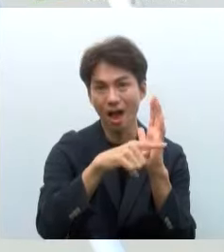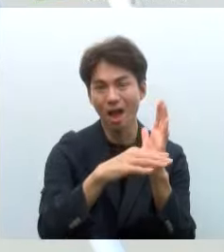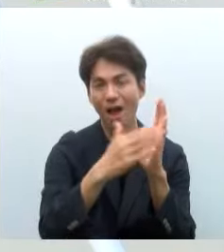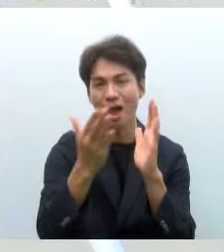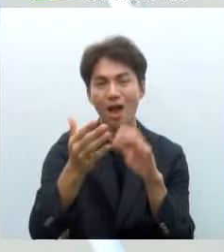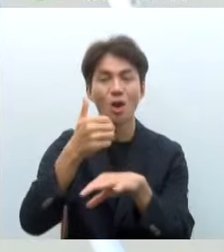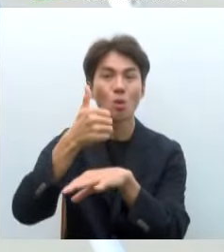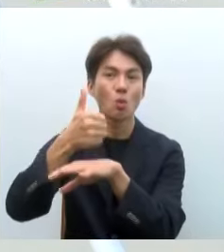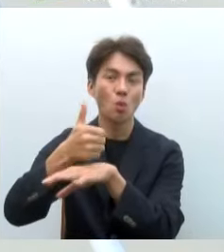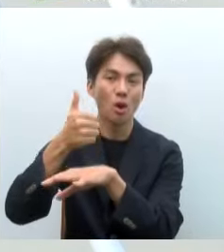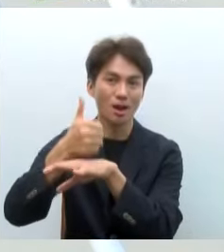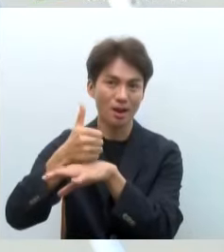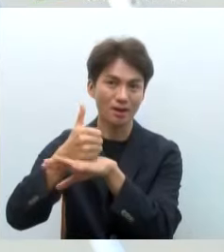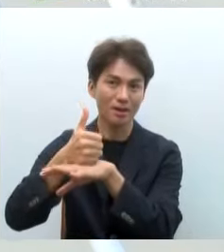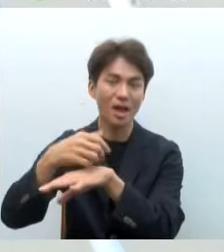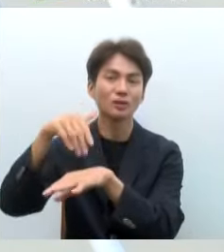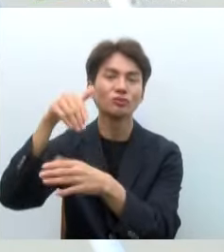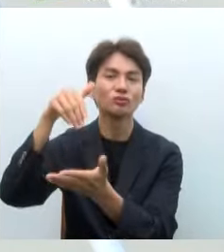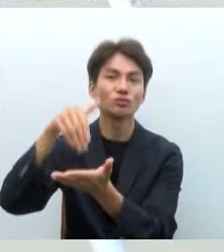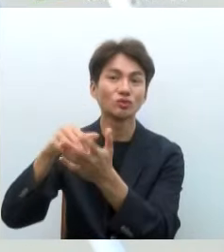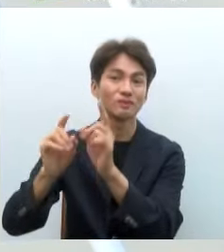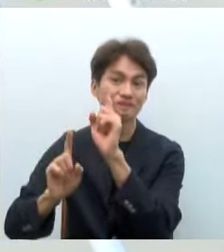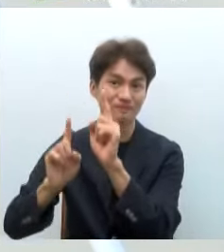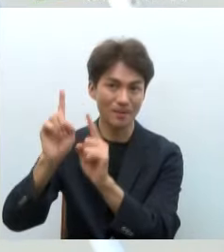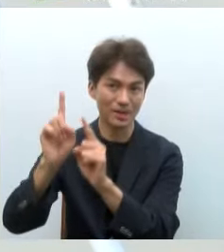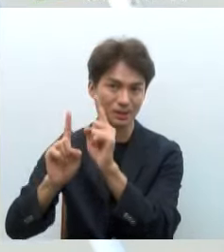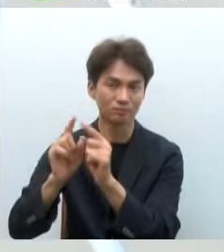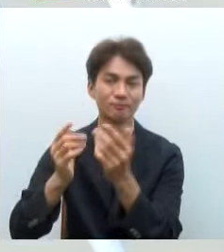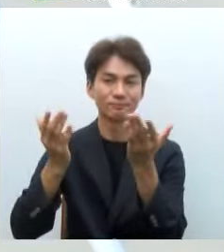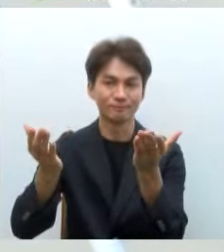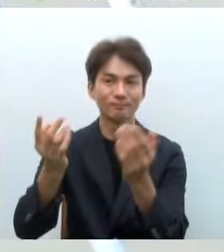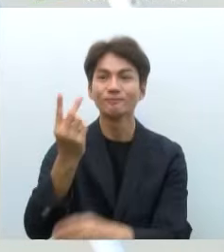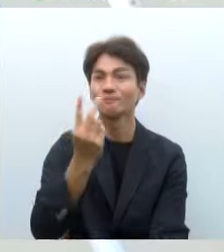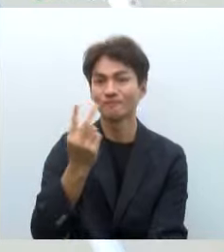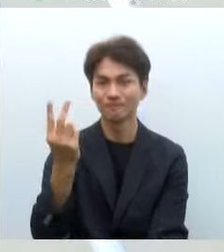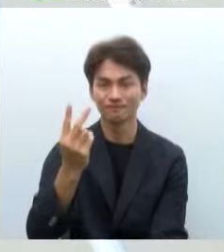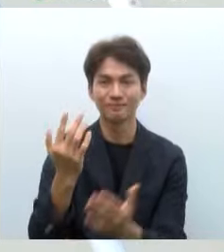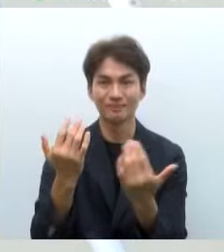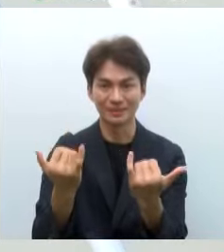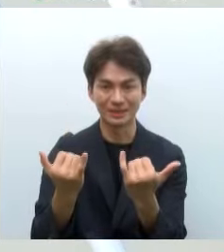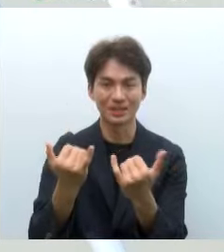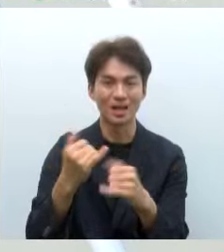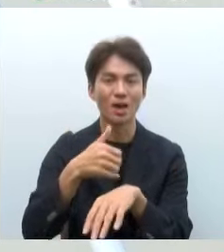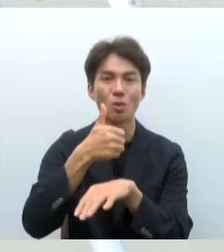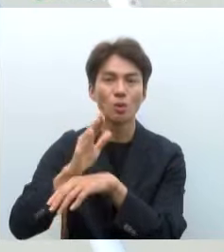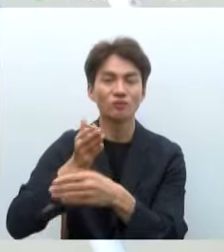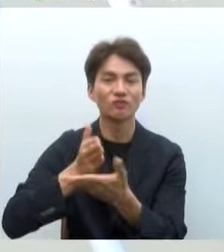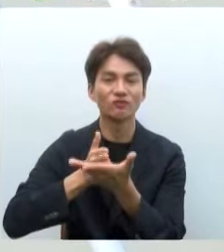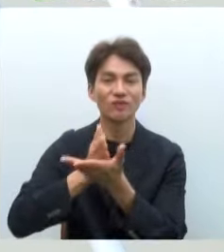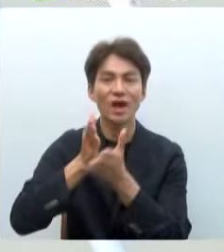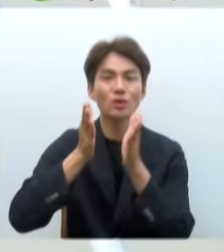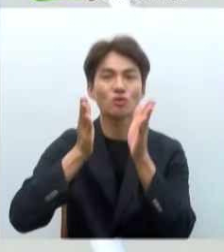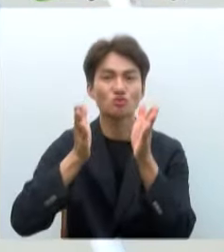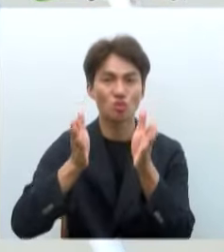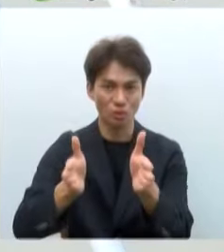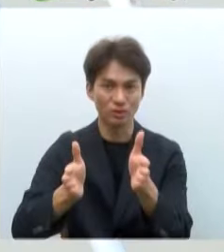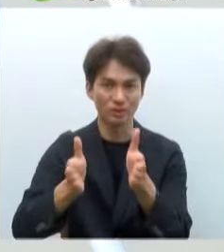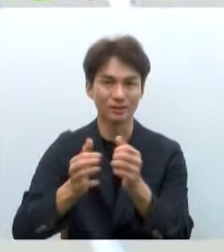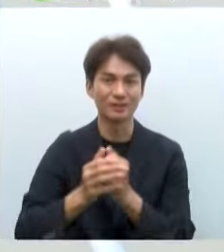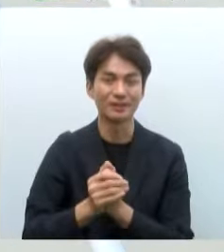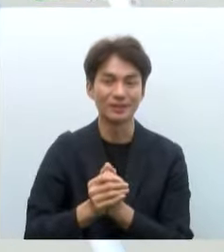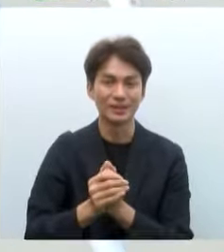ลป์ภูศรีโสมท่านผู้อำนวยการสำนักติดตามและประเมินผลการจัดการศึกษาขั้นพื้นฐานท่านผอ.สุรินทร์มั่นประสงค์นะคะท่านผู้อำนวยการส